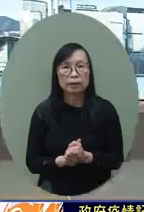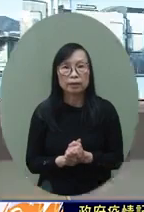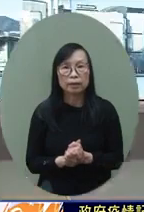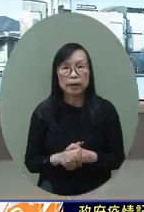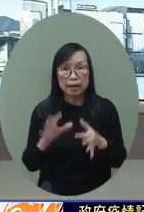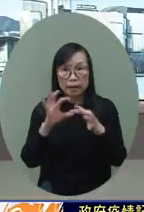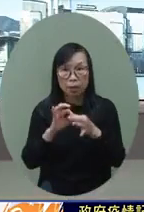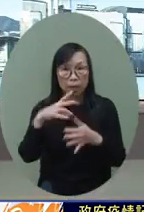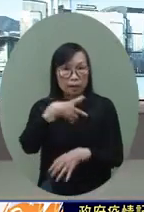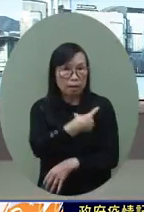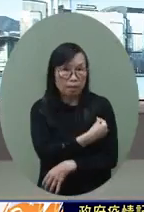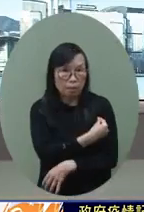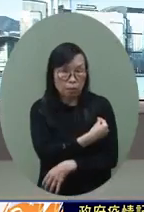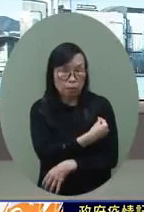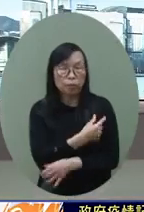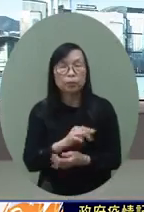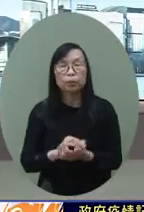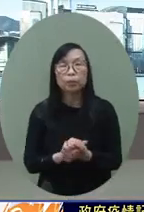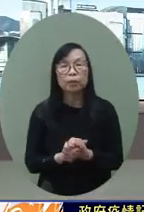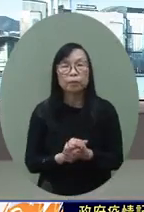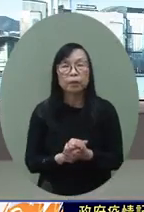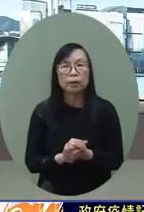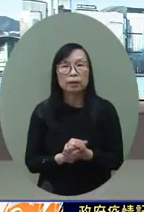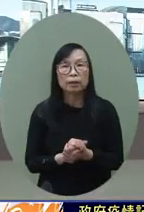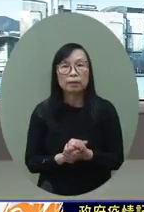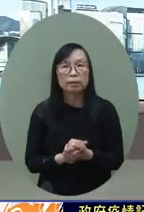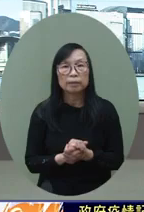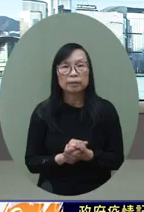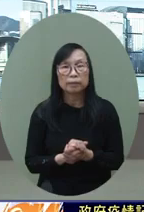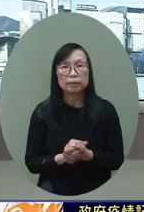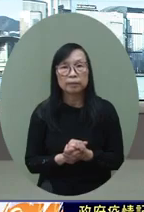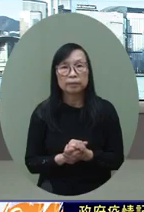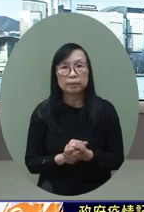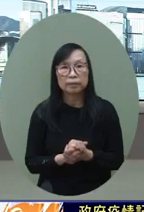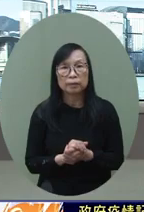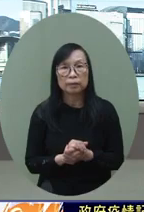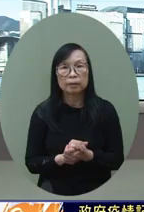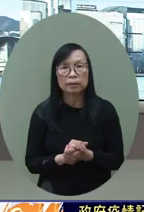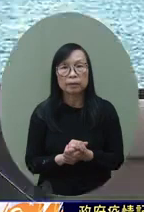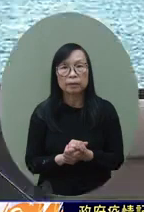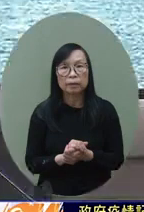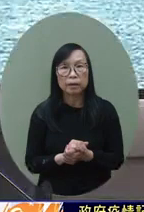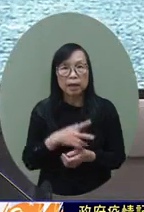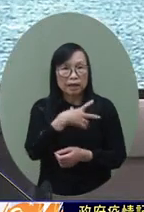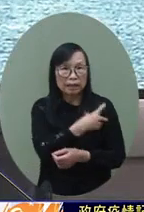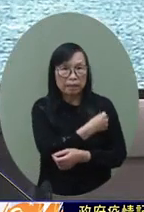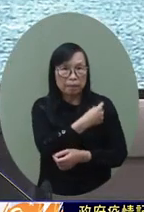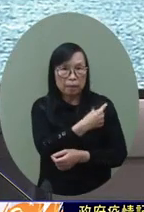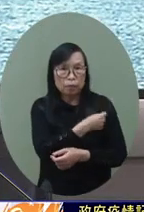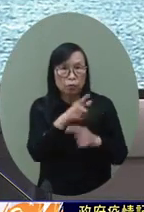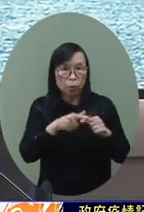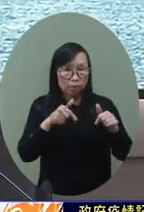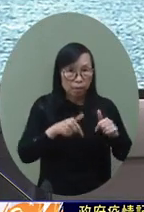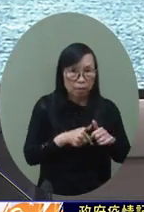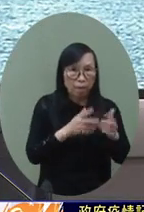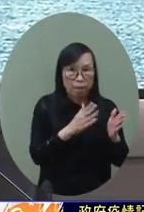有關疫苗嗰度咧，就講個 疫苗注射的中心這